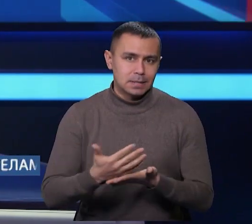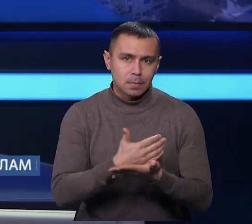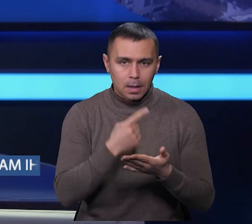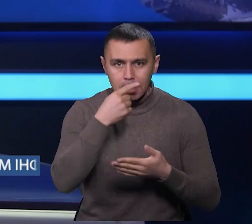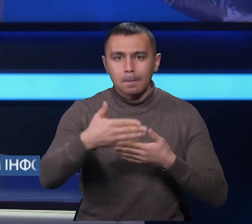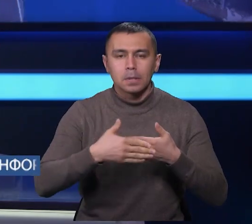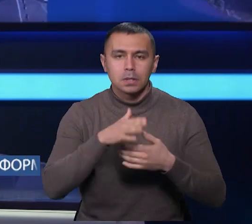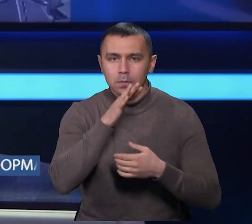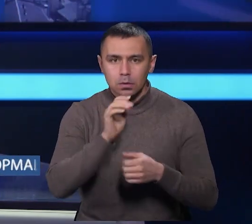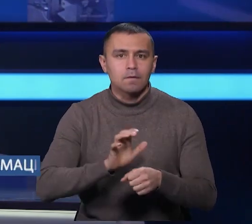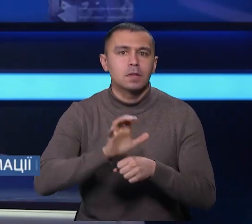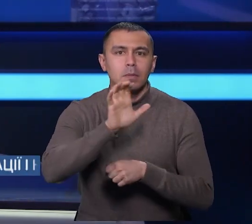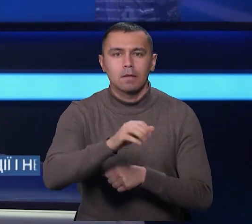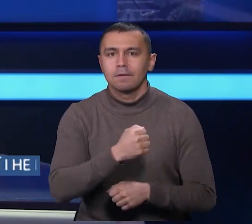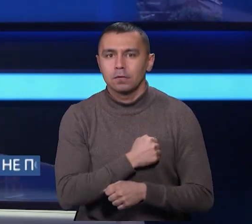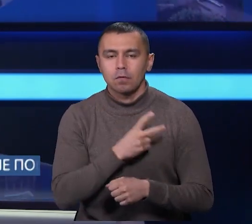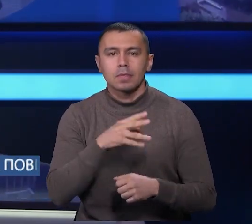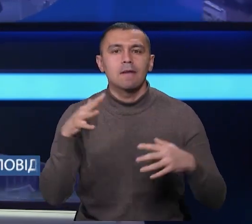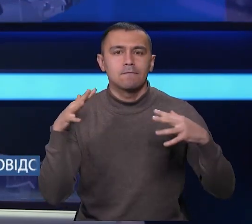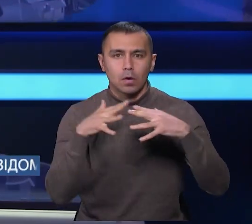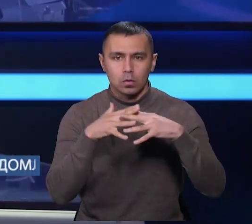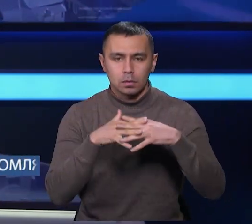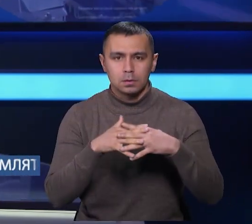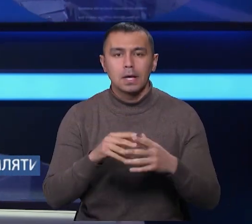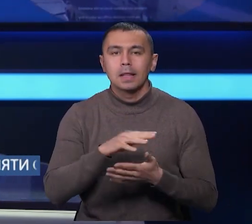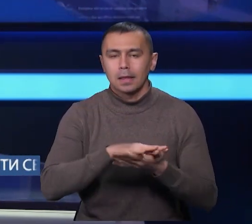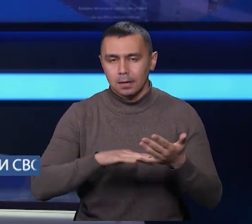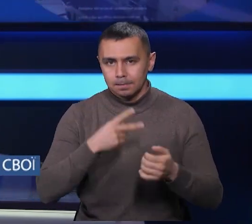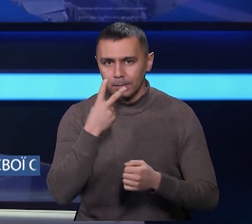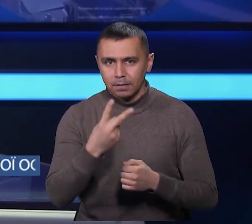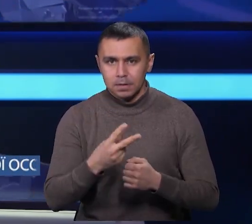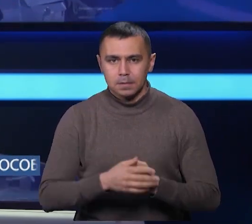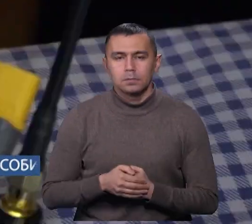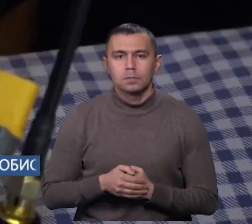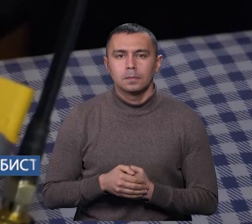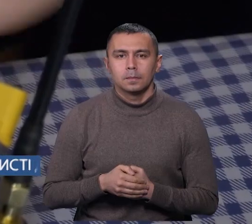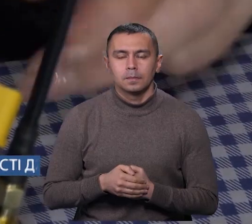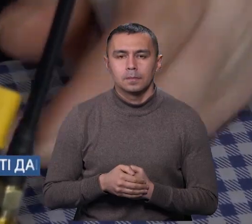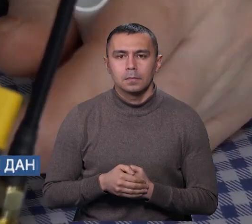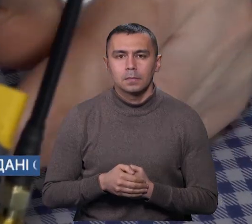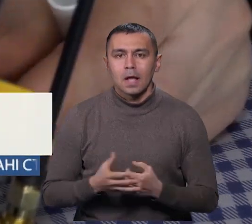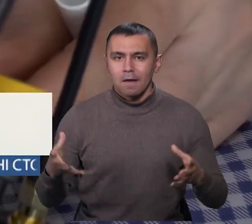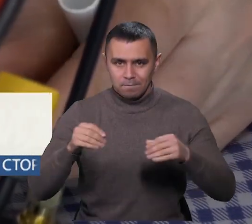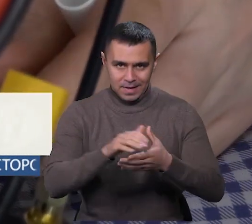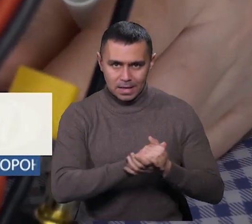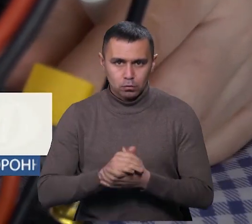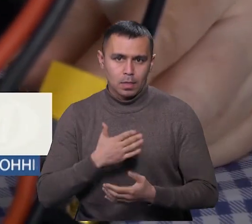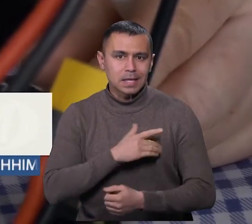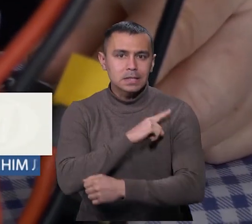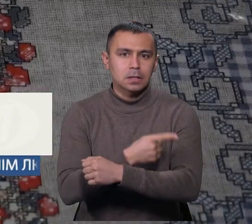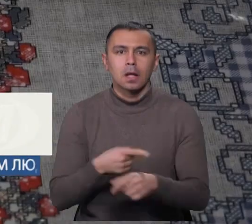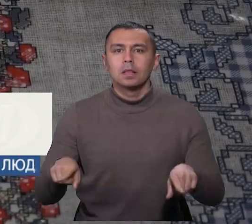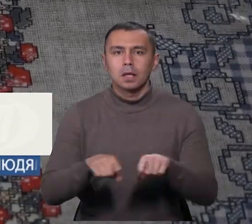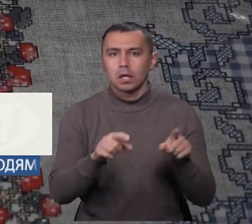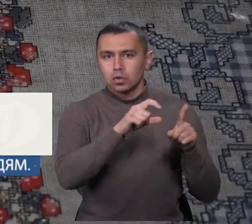і найближчим часом відправлять військовим на фронт. Олександра Семенюк продовжить. «В єдності наша сила». Саме